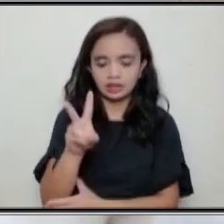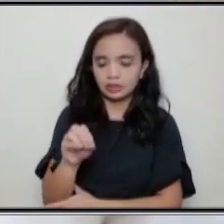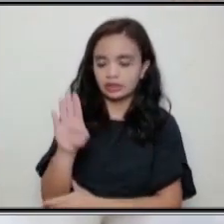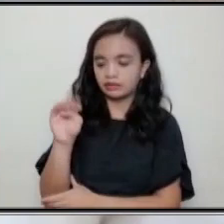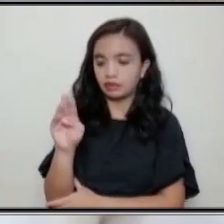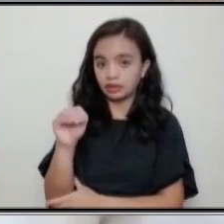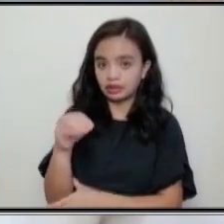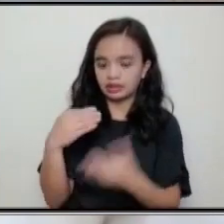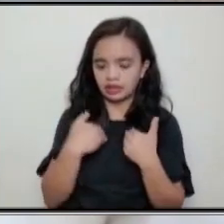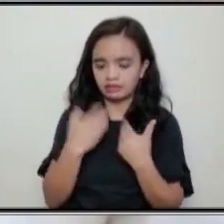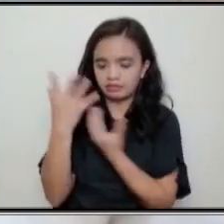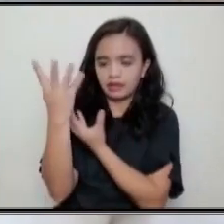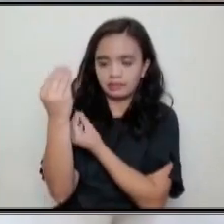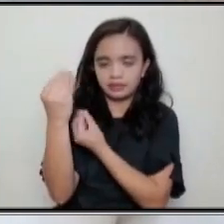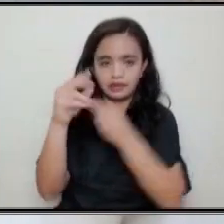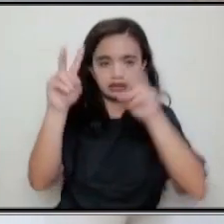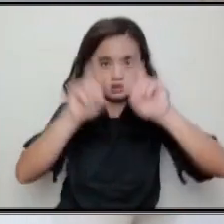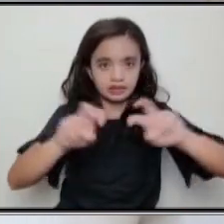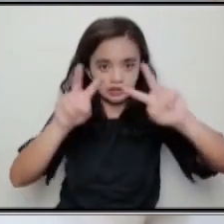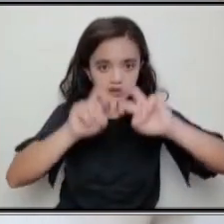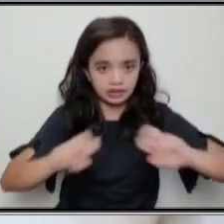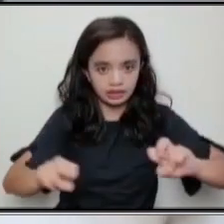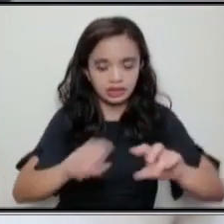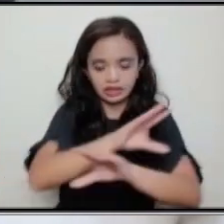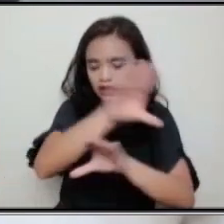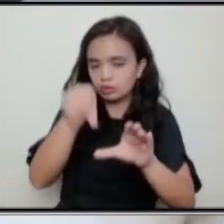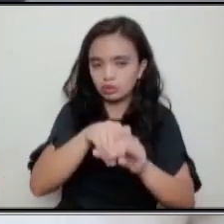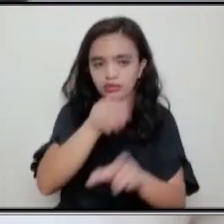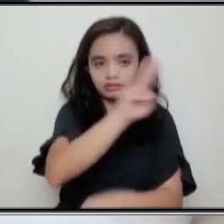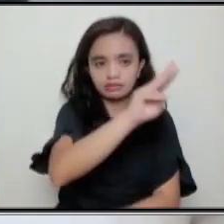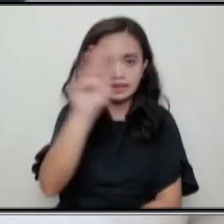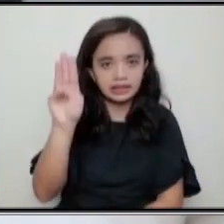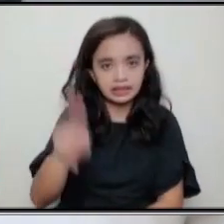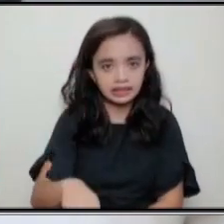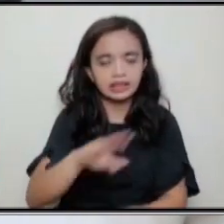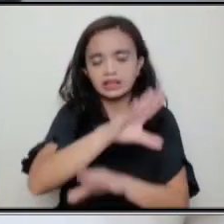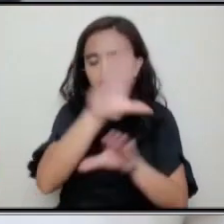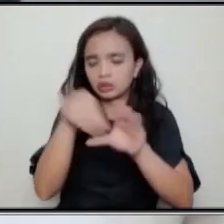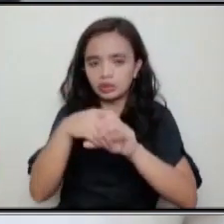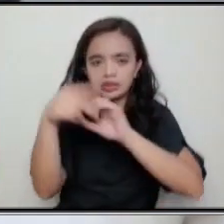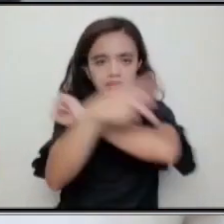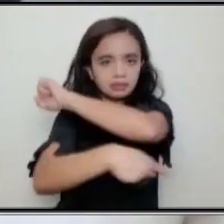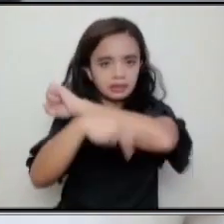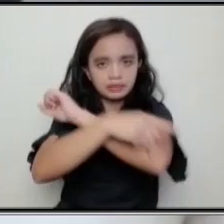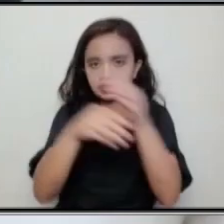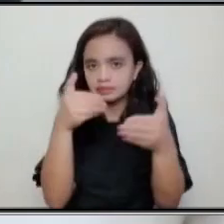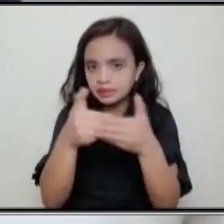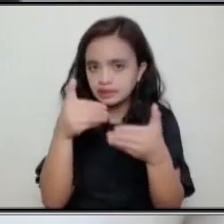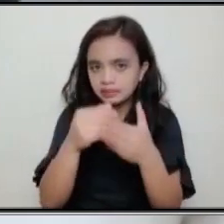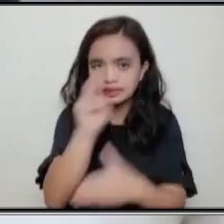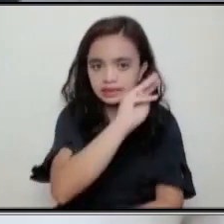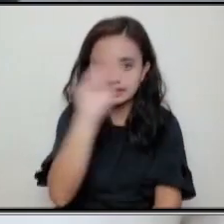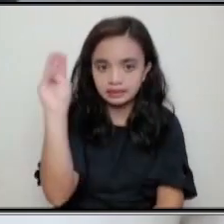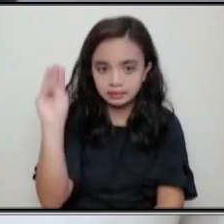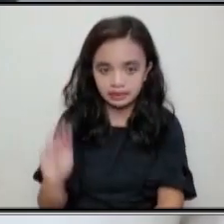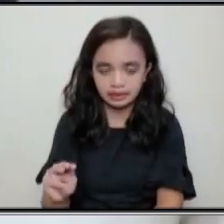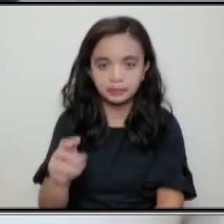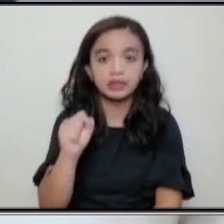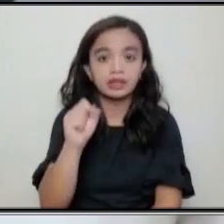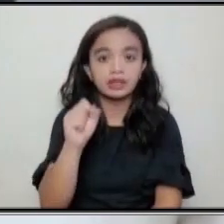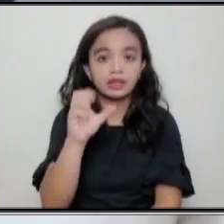yung Greater Metro Manila area kasama na yung provinces around Metro Manila area. So nadagdagan yung estimates